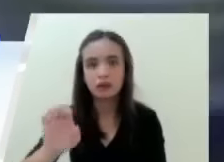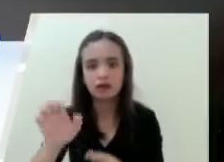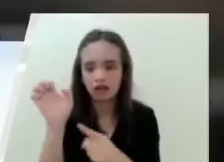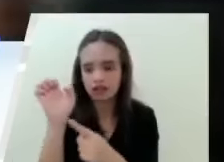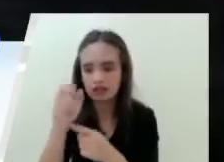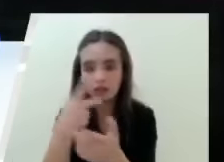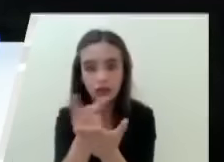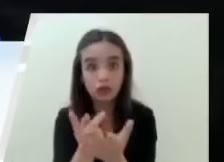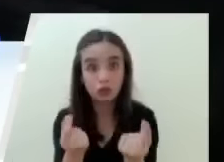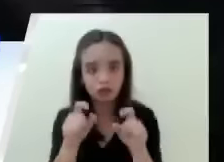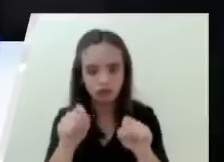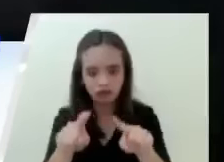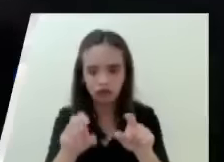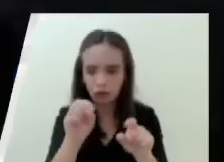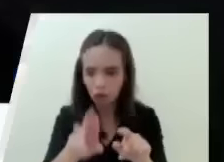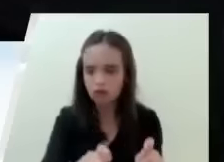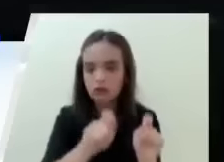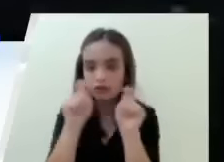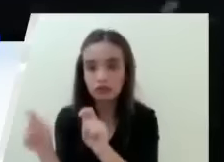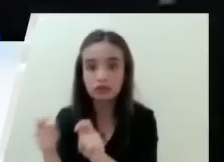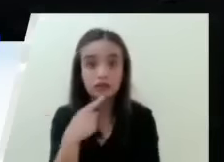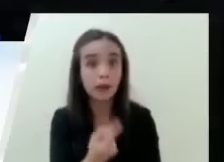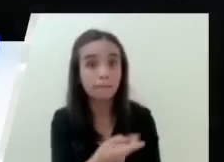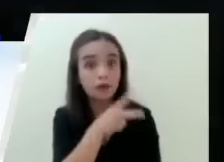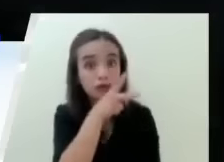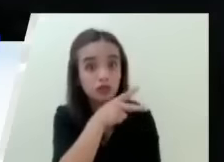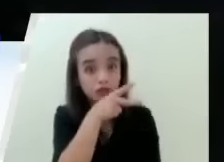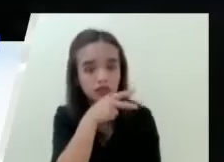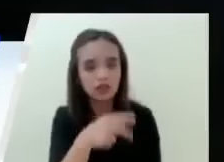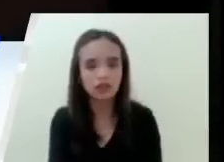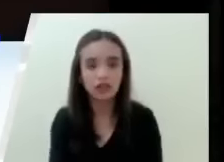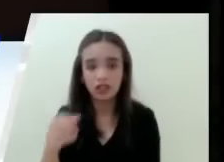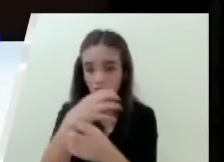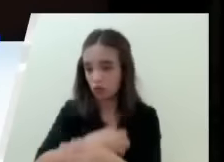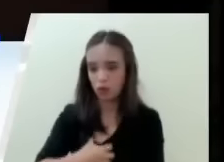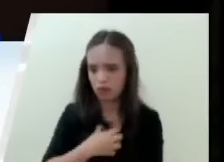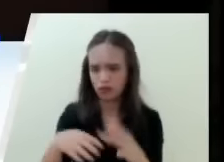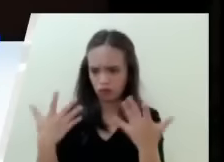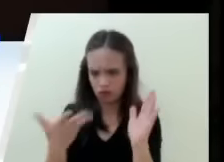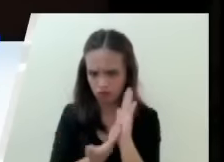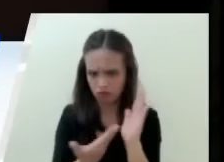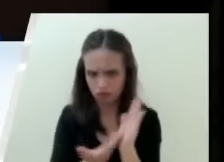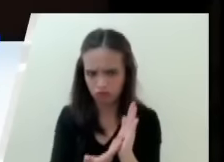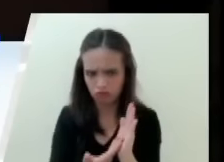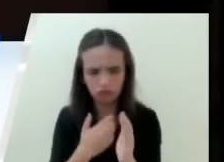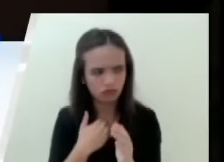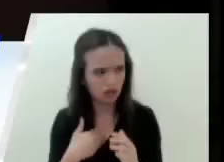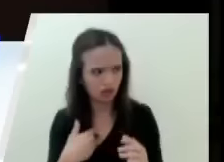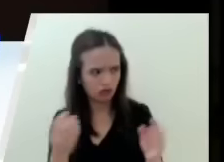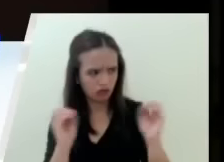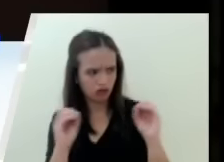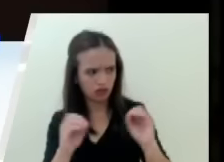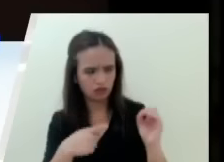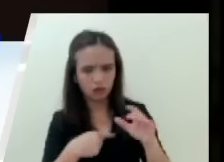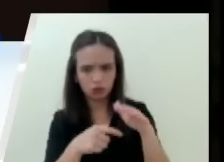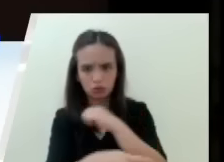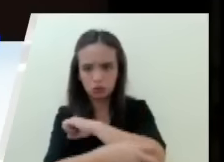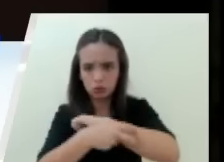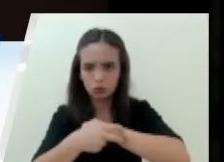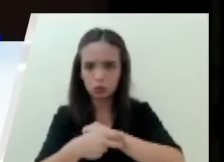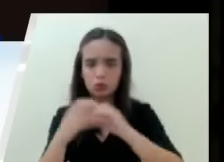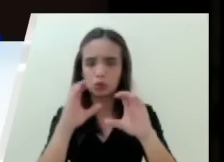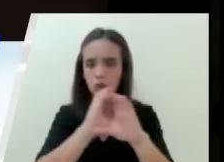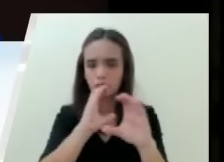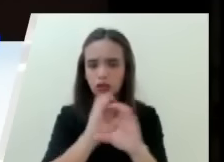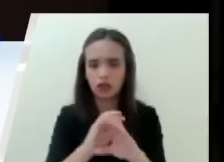linilipat. Pero git ng suspect, walang basihan ng reklamo. Wala naman po akong tinangay na sasakyan at wala pong tinakong